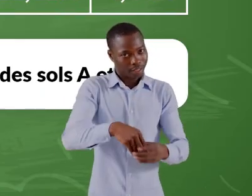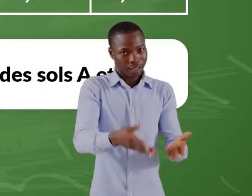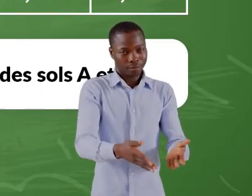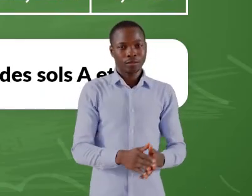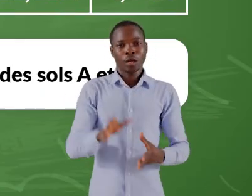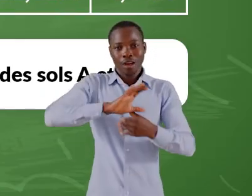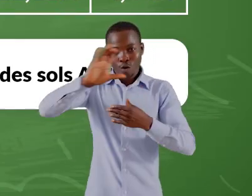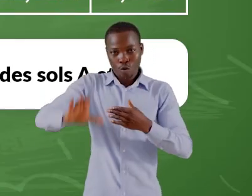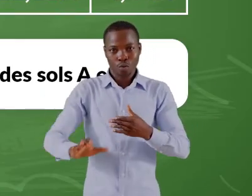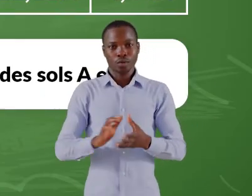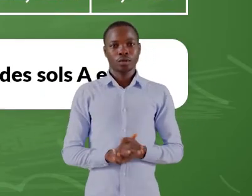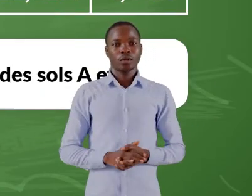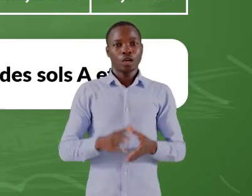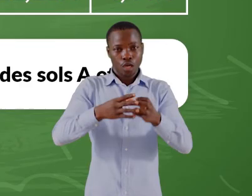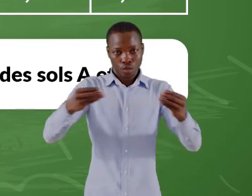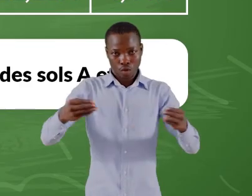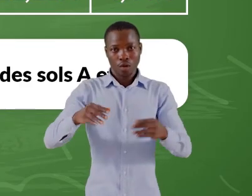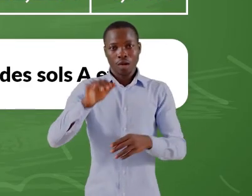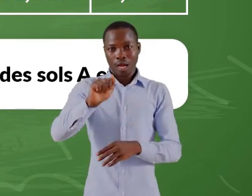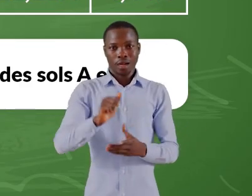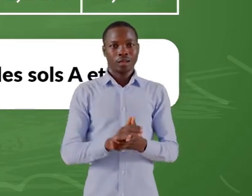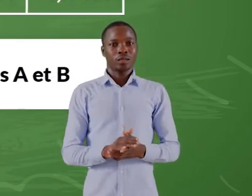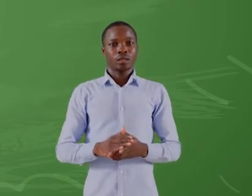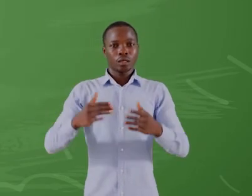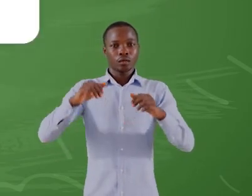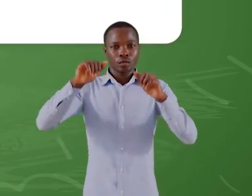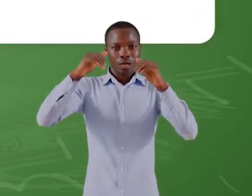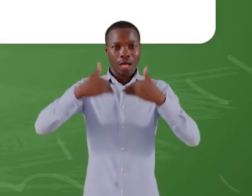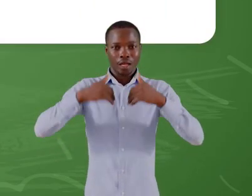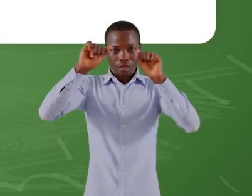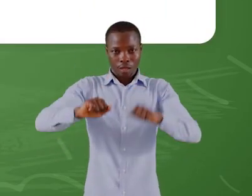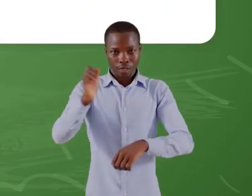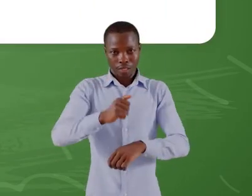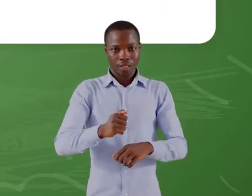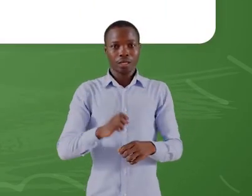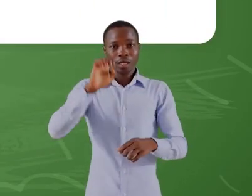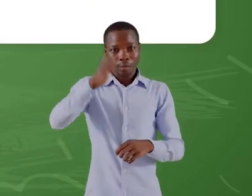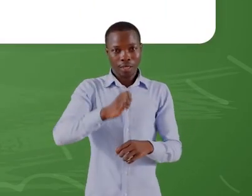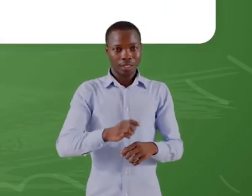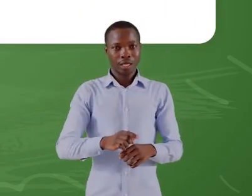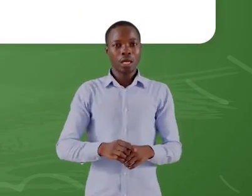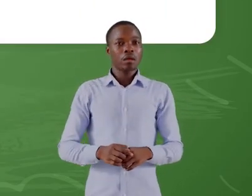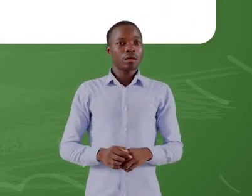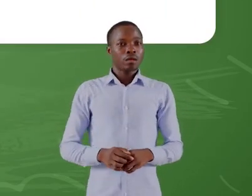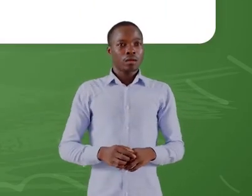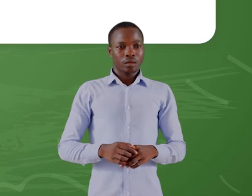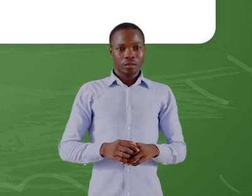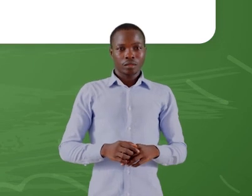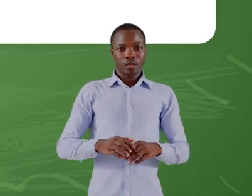conclusion, le sol A a une capacité en air plus importante que le sol